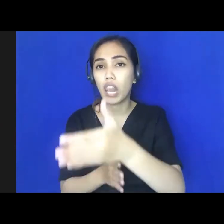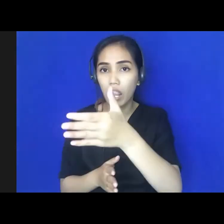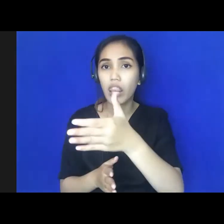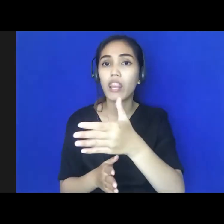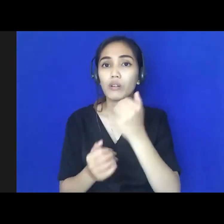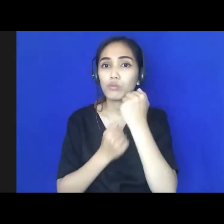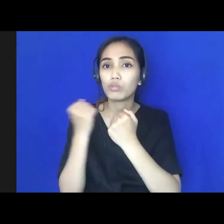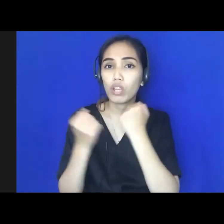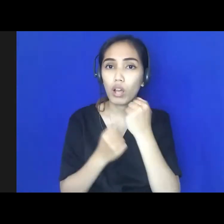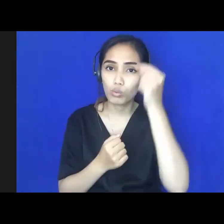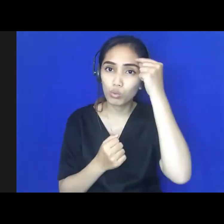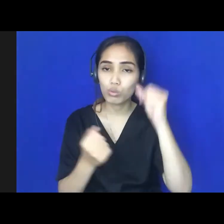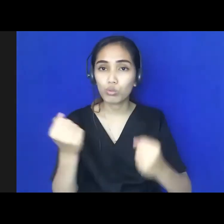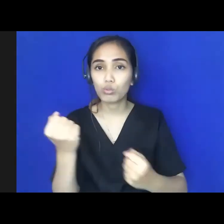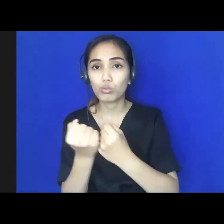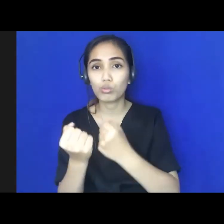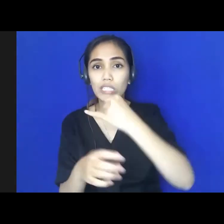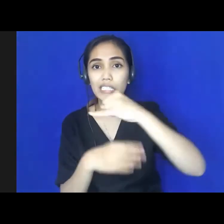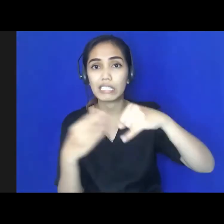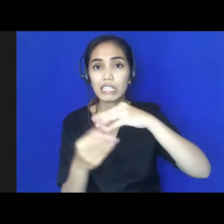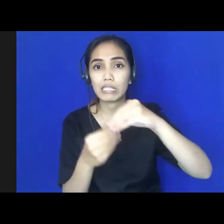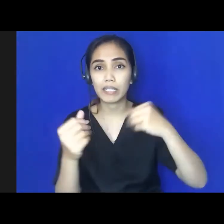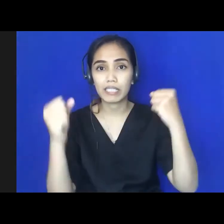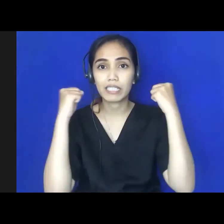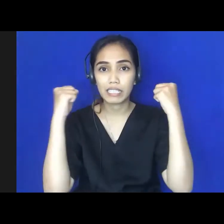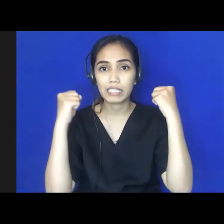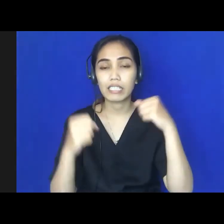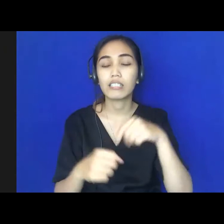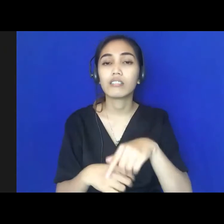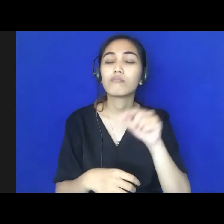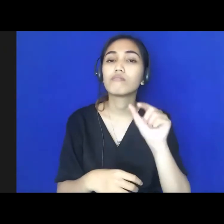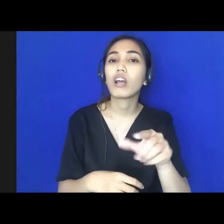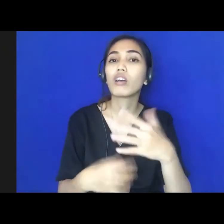untuk mendukung investasi gizi ini. Untuk itu,